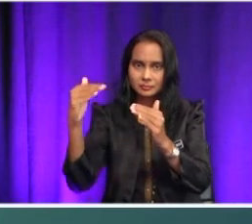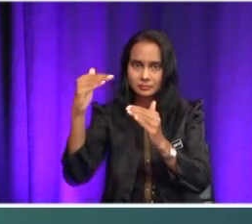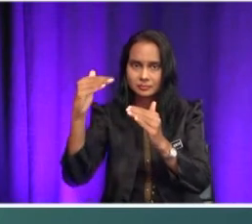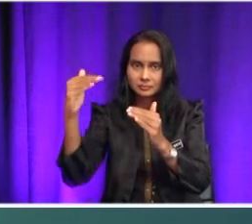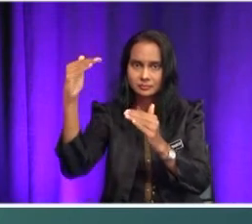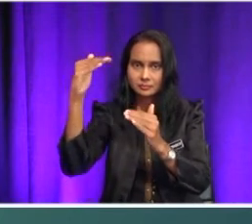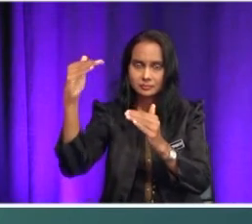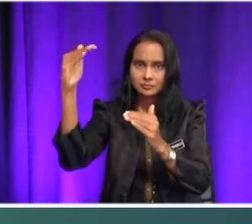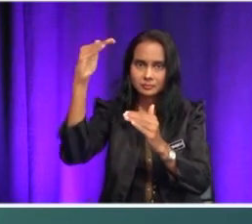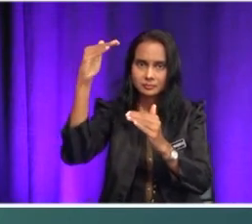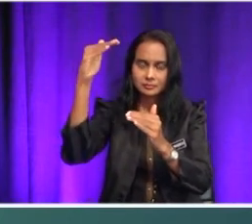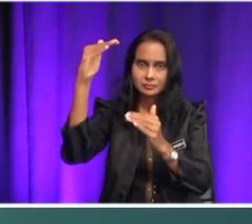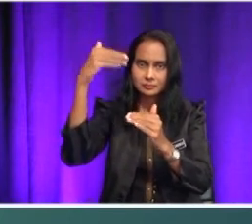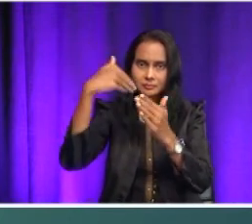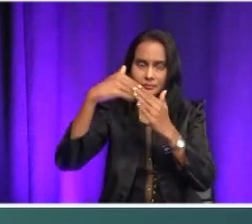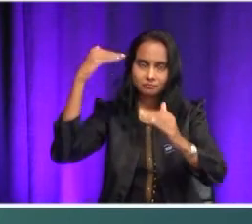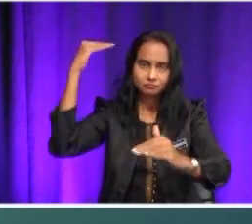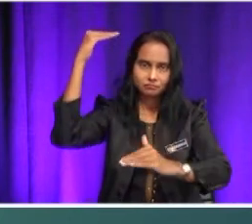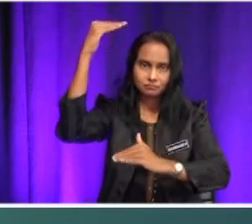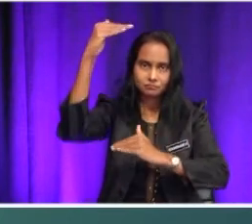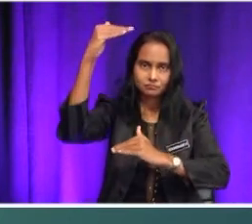sehingga mencapai maksimal